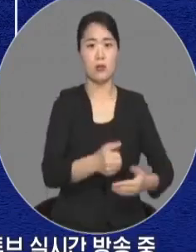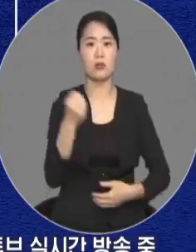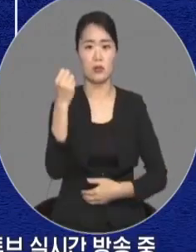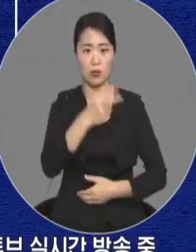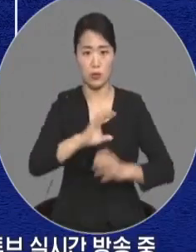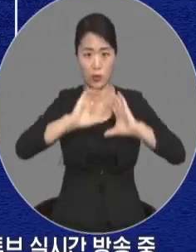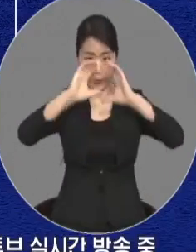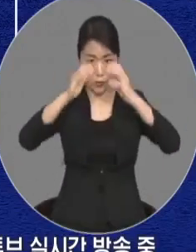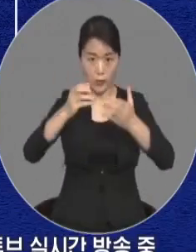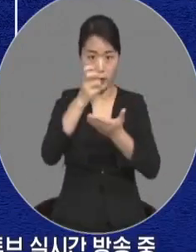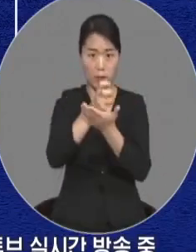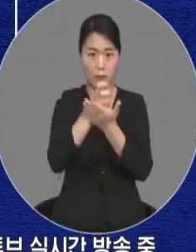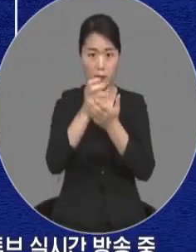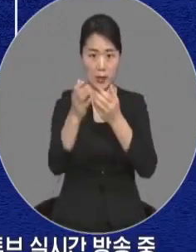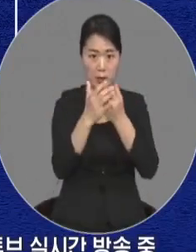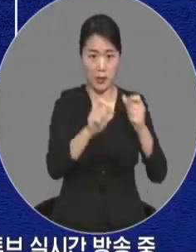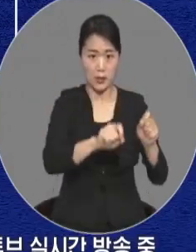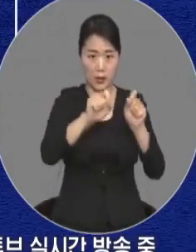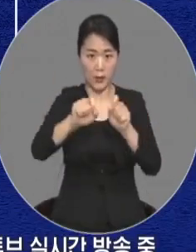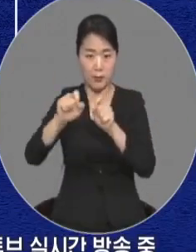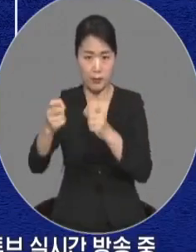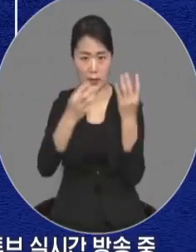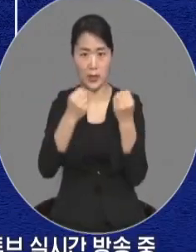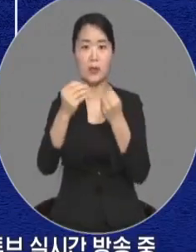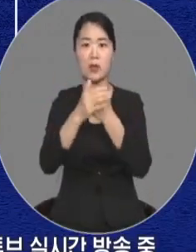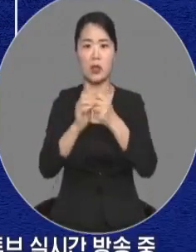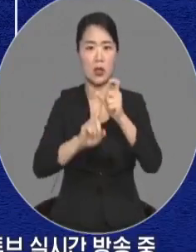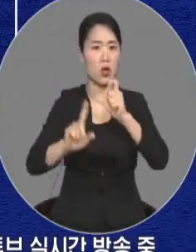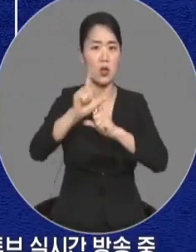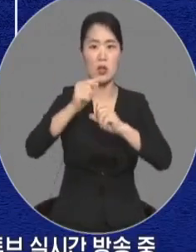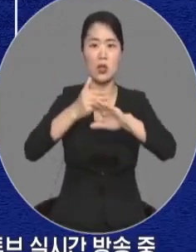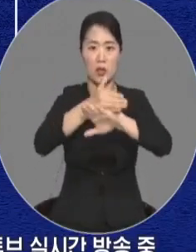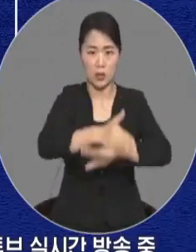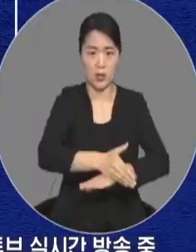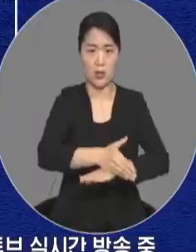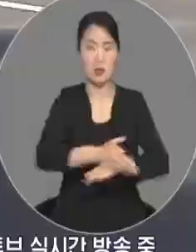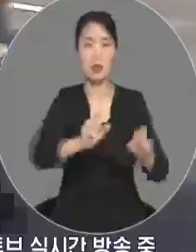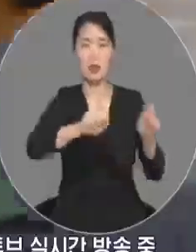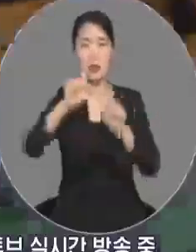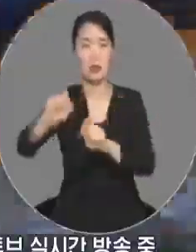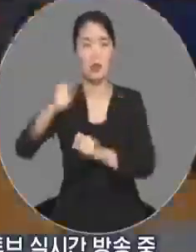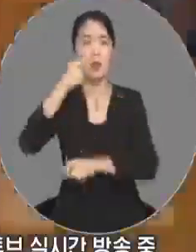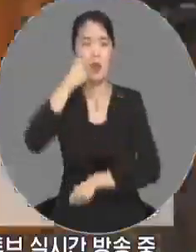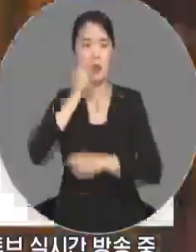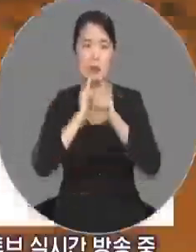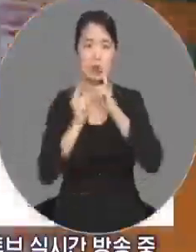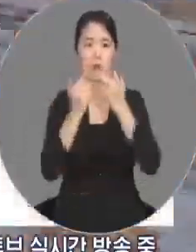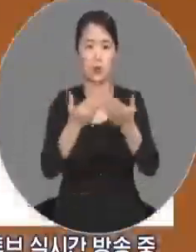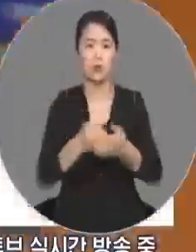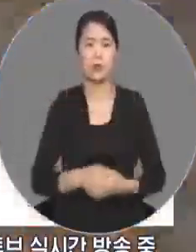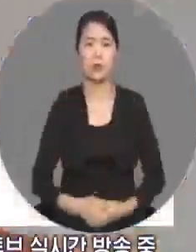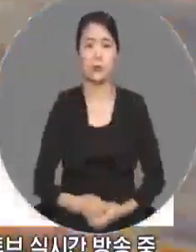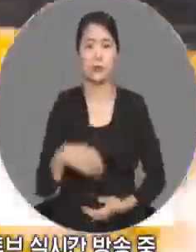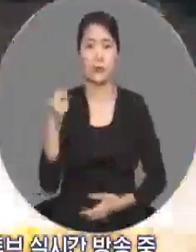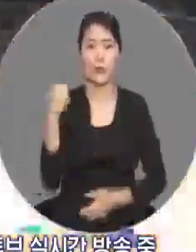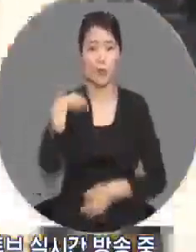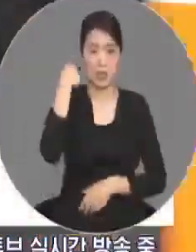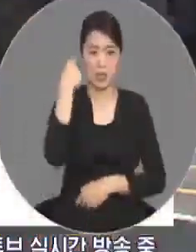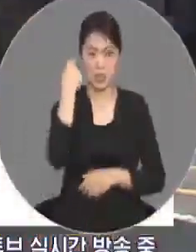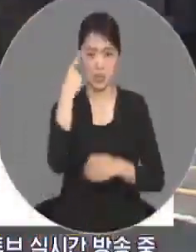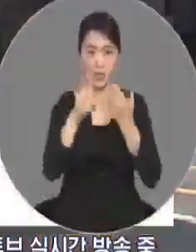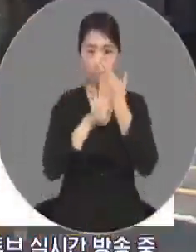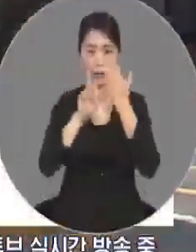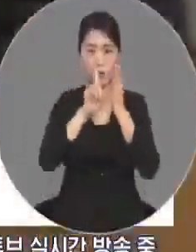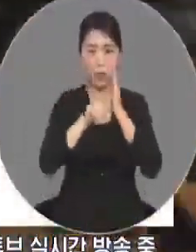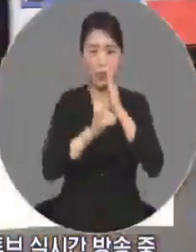수차례 미뤄진만큼 더 이상 인상 시기를 늦출 순 없다는 입장입니다 신은 다음달 시회 의견 청취를